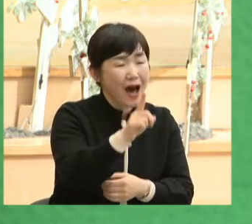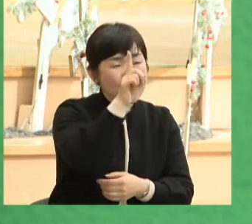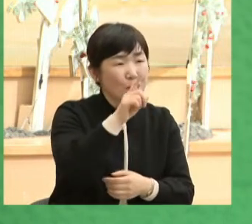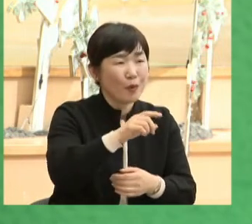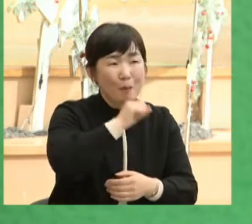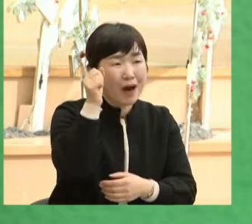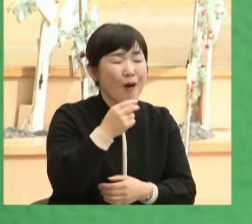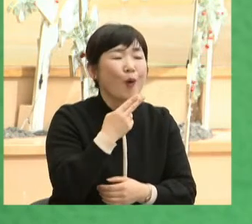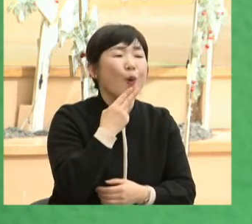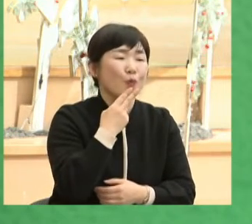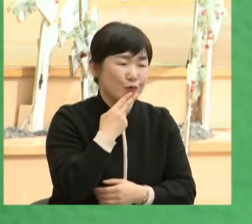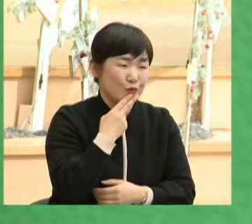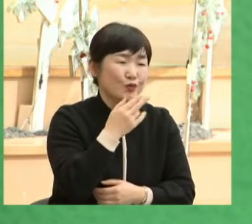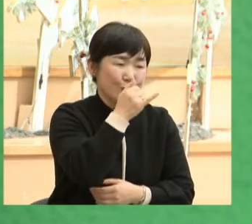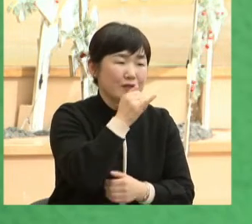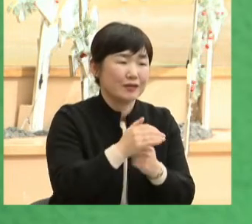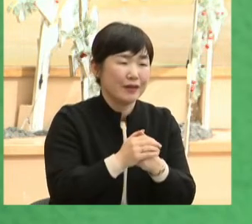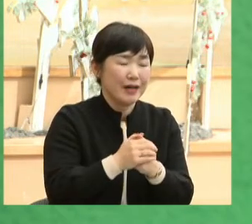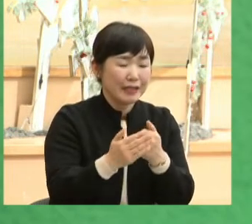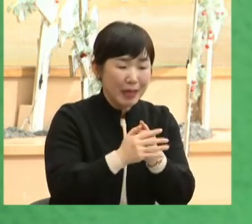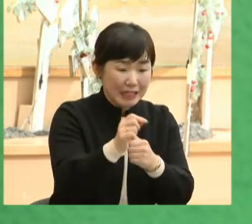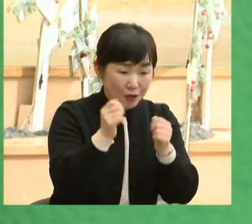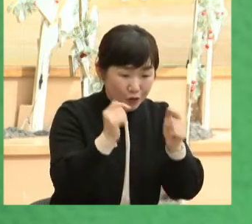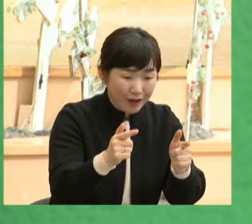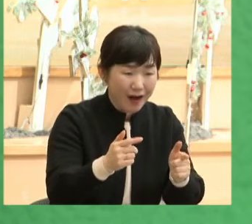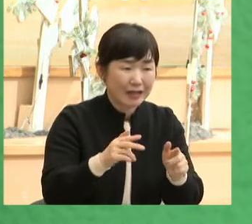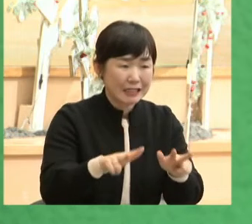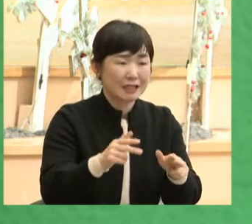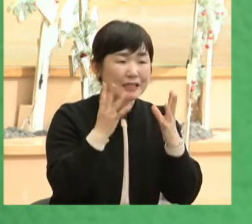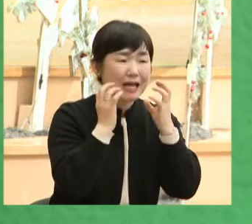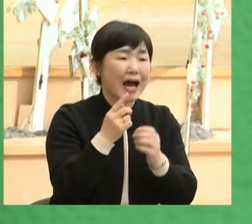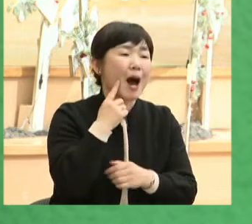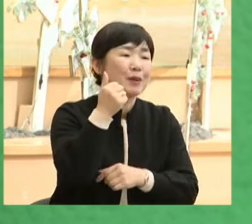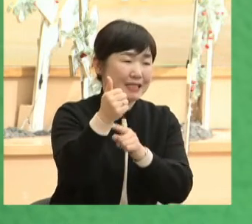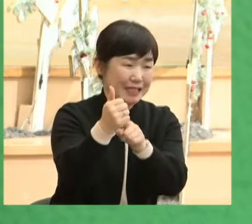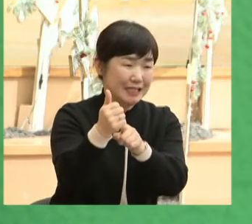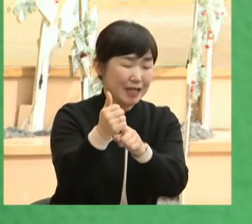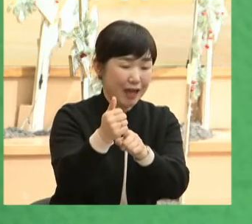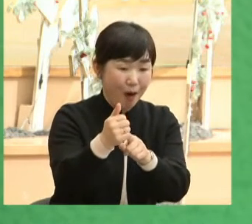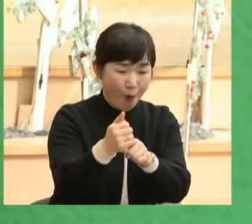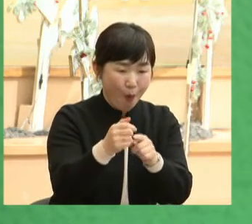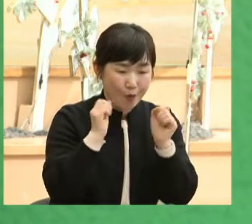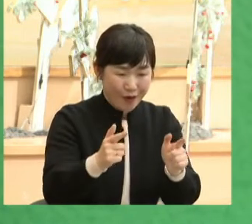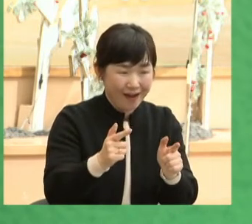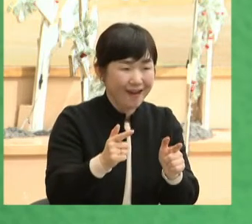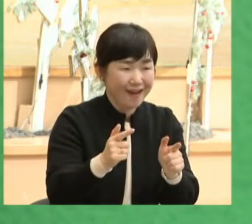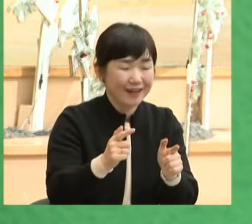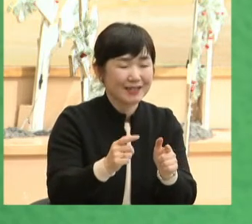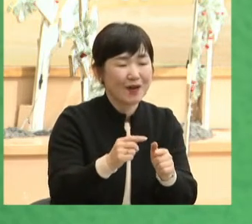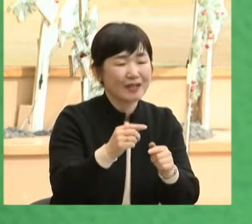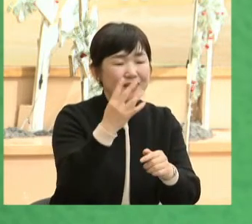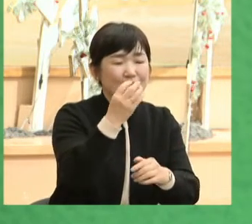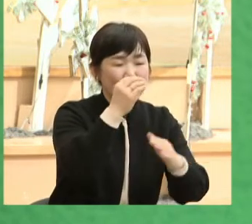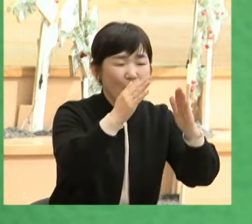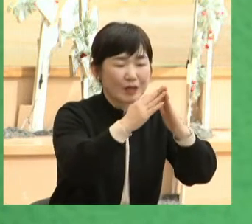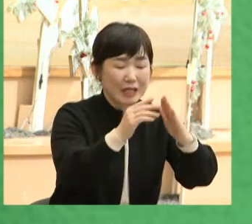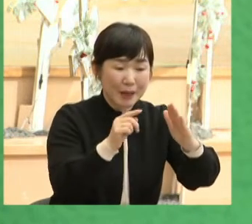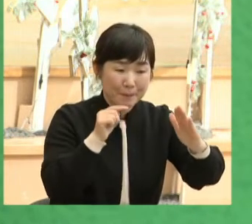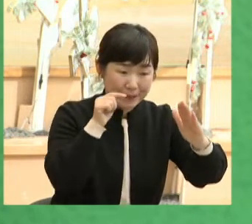올지도 몰라요 왜 그런 기회가 지금 상황에 딱 지워져서 성전 안에 들어가서 분향단